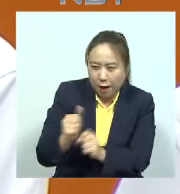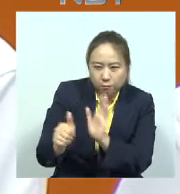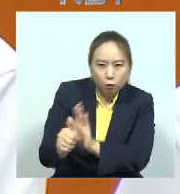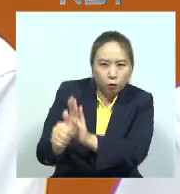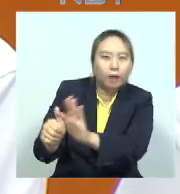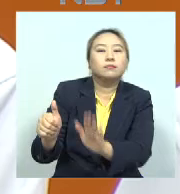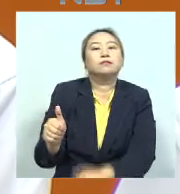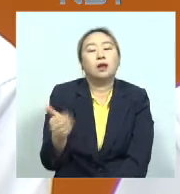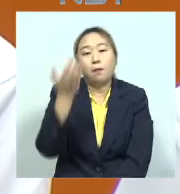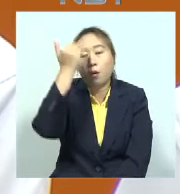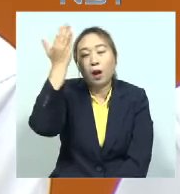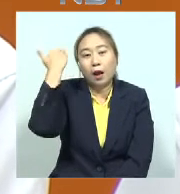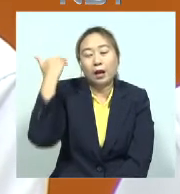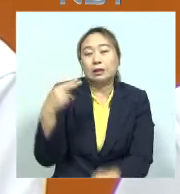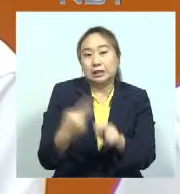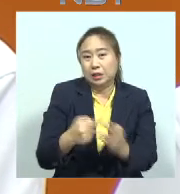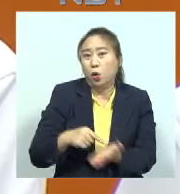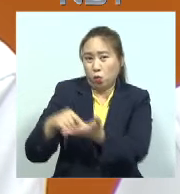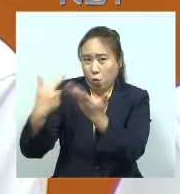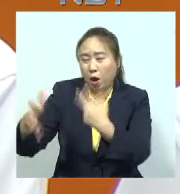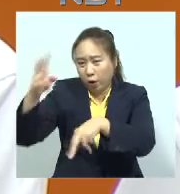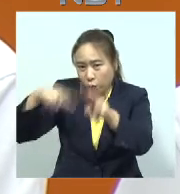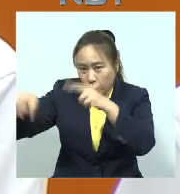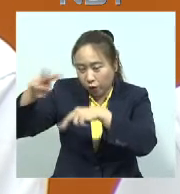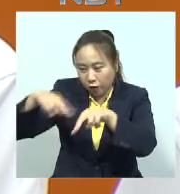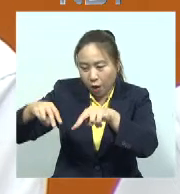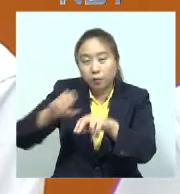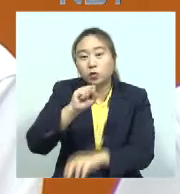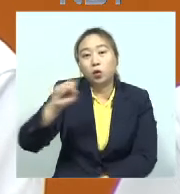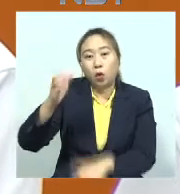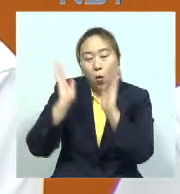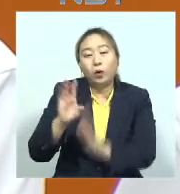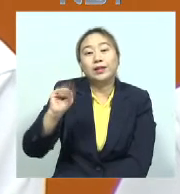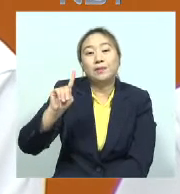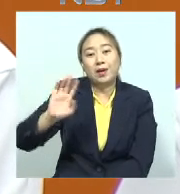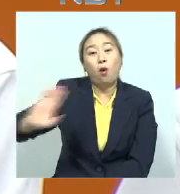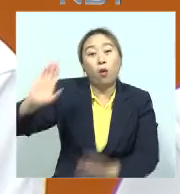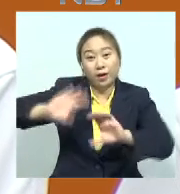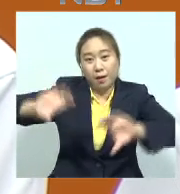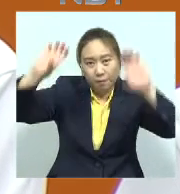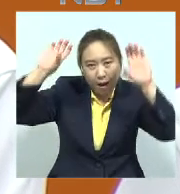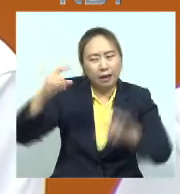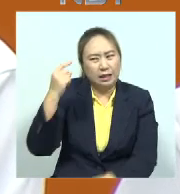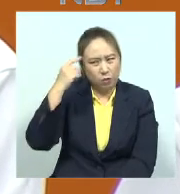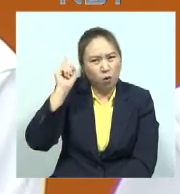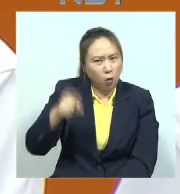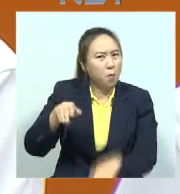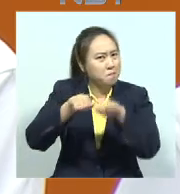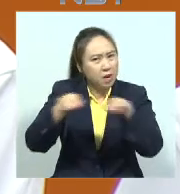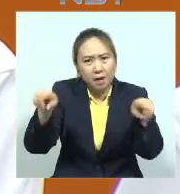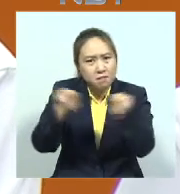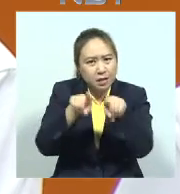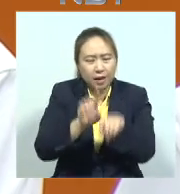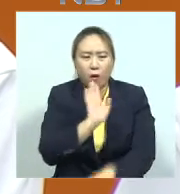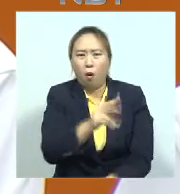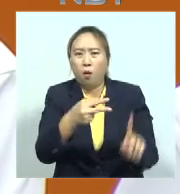หลังจากที่มีการส่งให้ตรวจสอบคุณสมบัติส.ส.41คนของฝ่ายรัฐบาลว่ามันน่าจะเป็นมาตรฐานเดียวกันกับหัวหน้